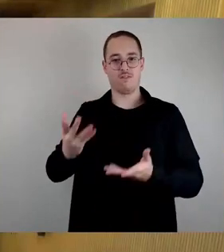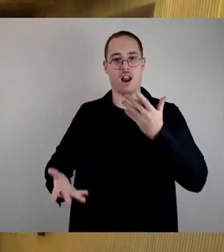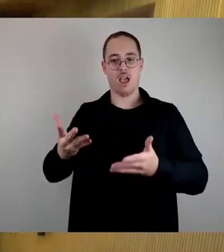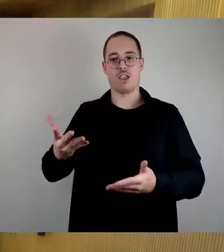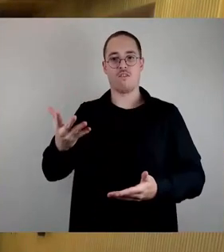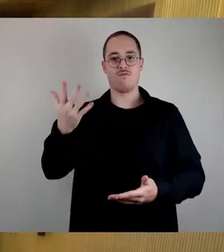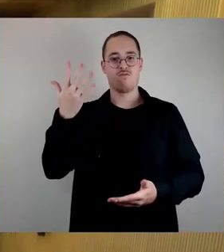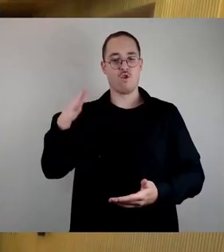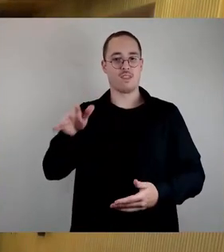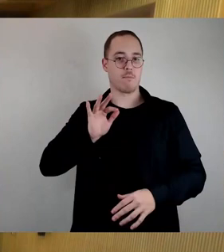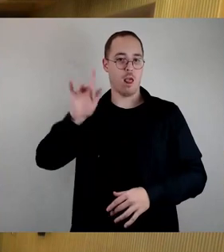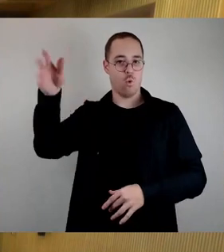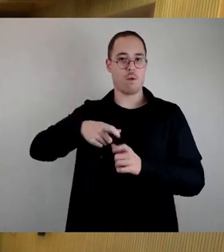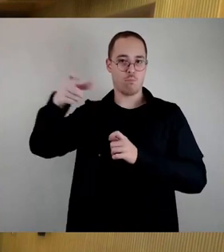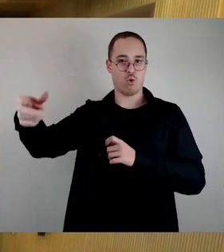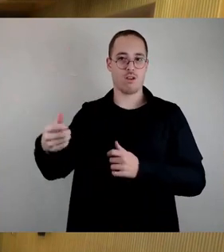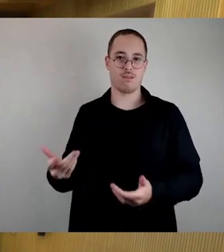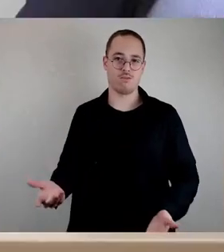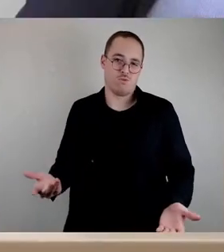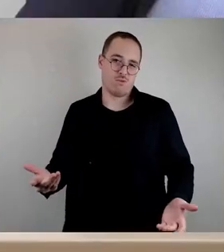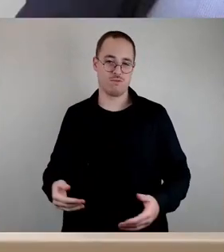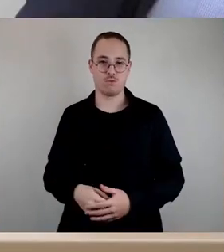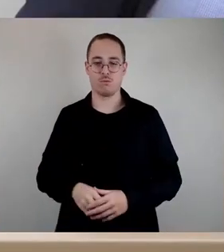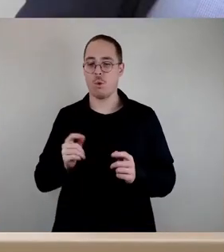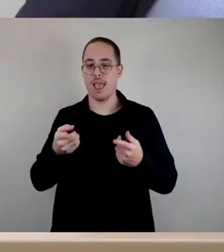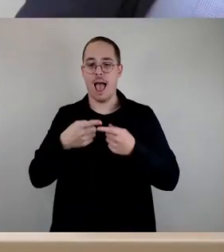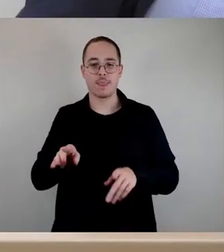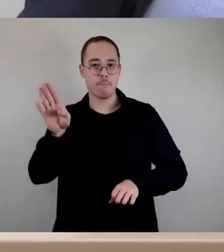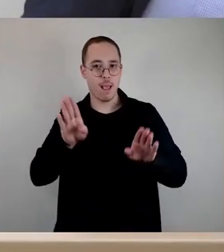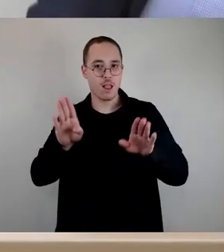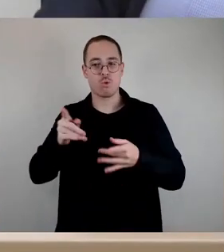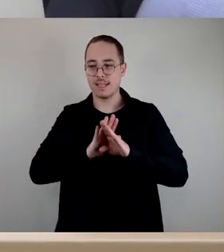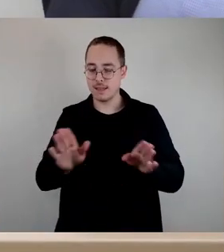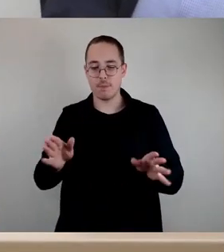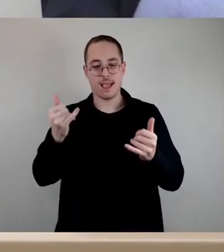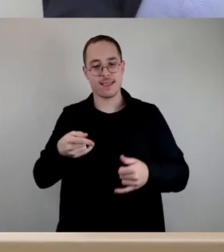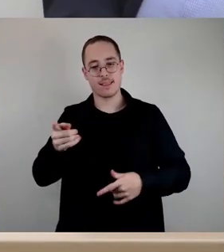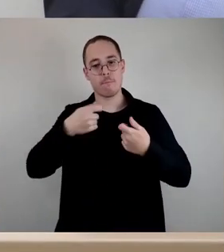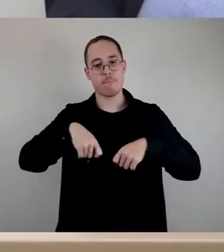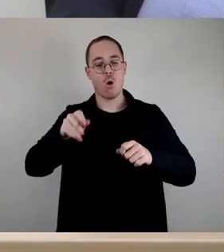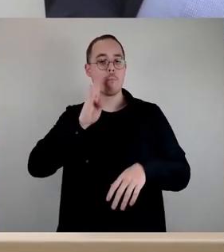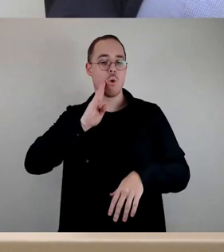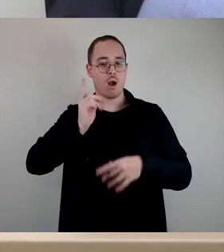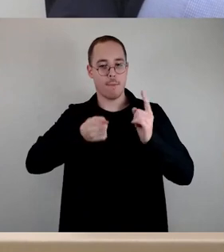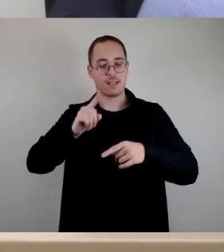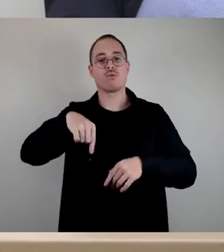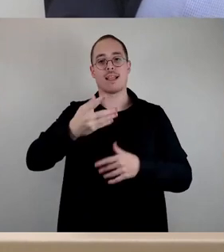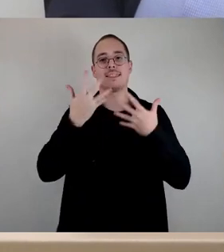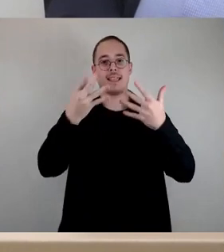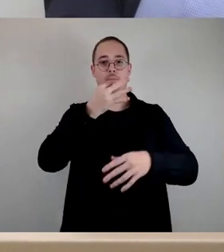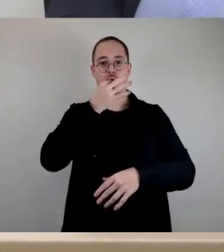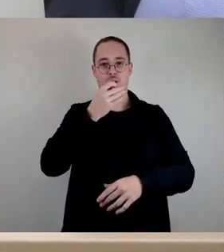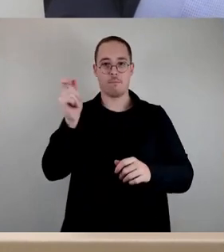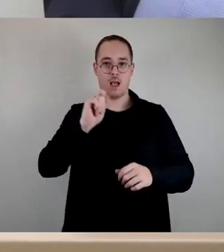nicht. Dann wäre der Vorschlag, bevor wir jetzt in die Pause gehen, der Baubürgermeister. Und dann würden wir 10 Minuten Pause machen und dann in